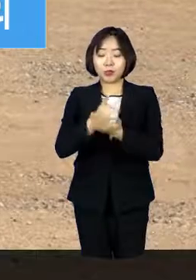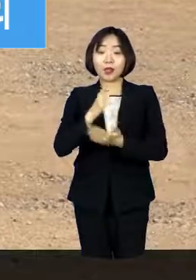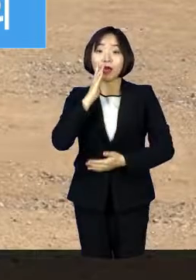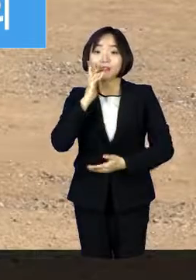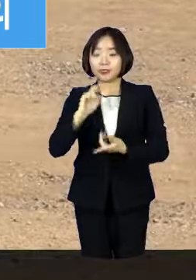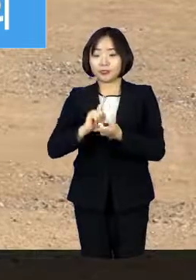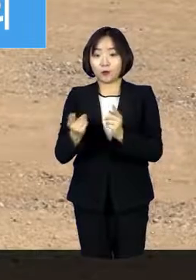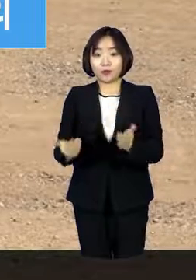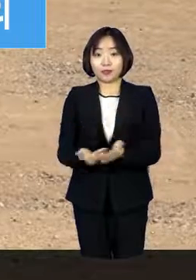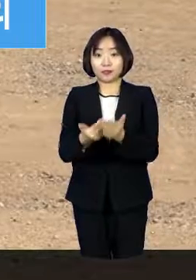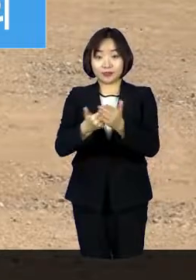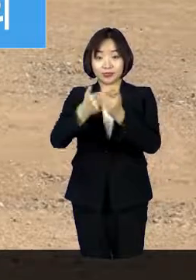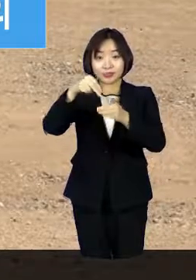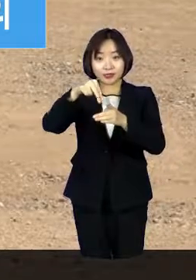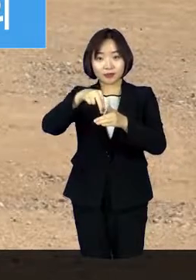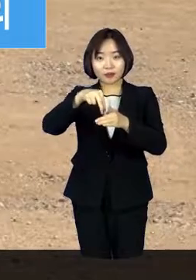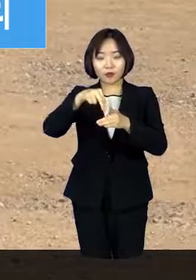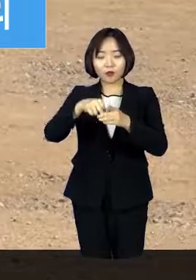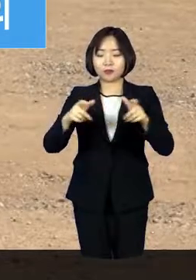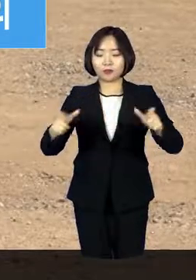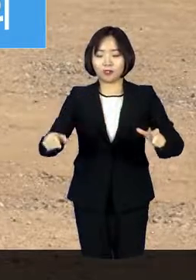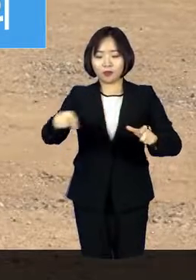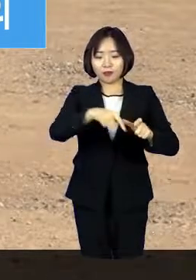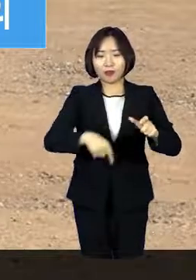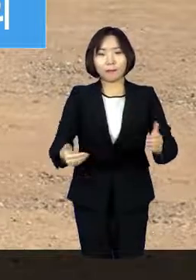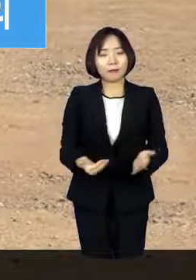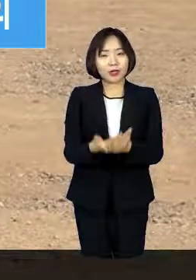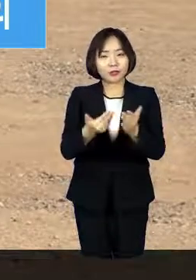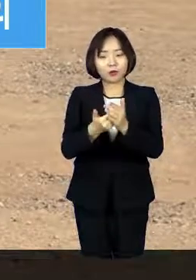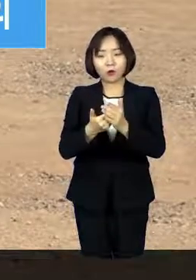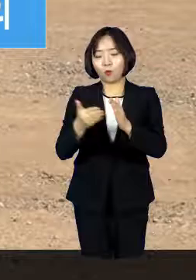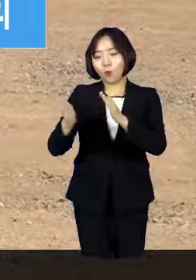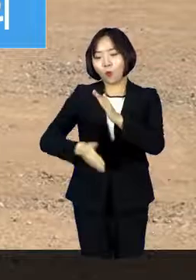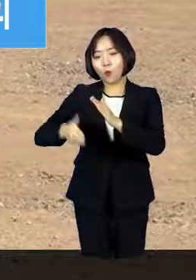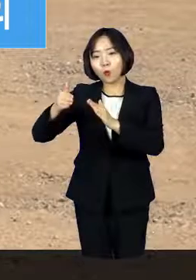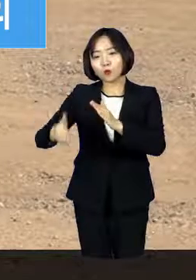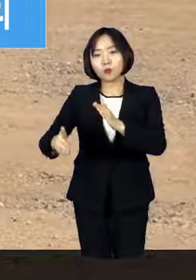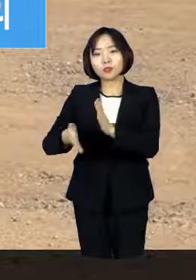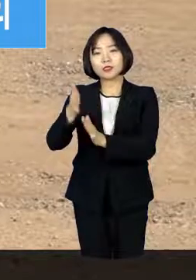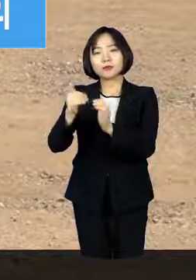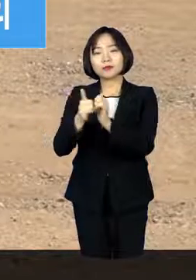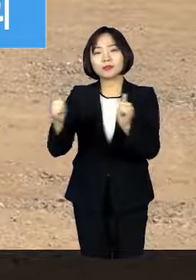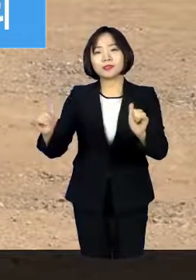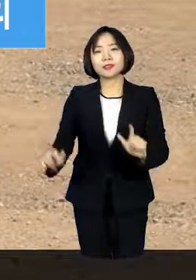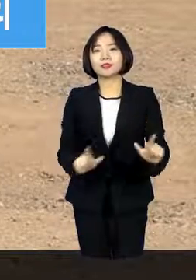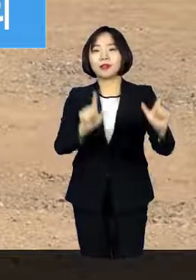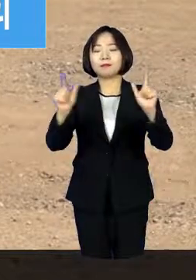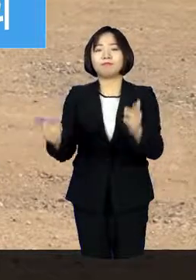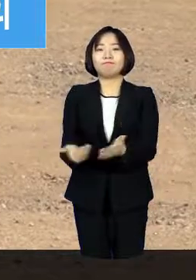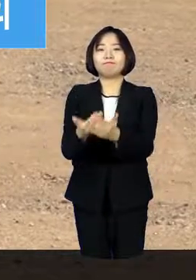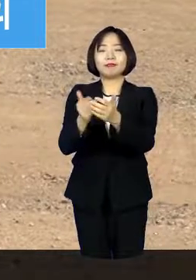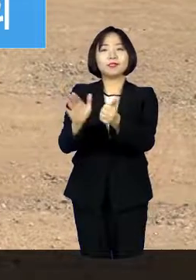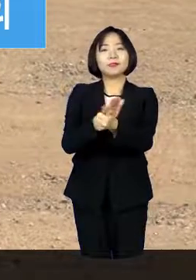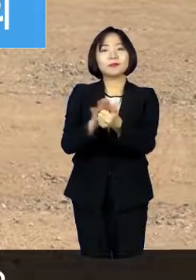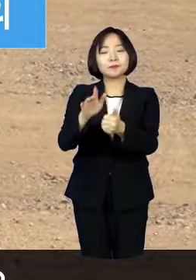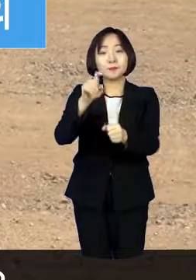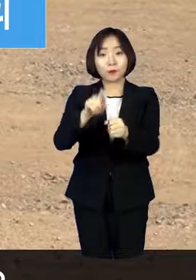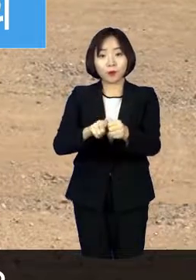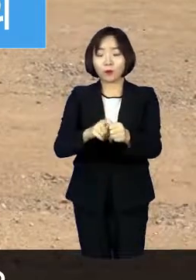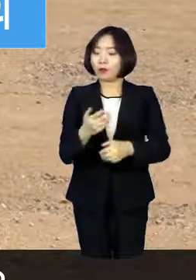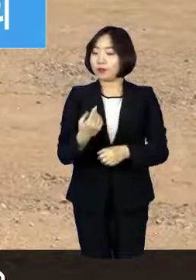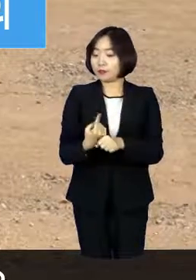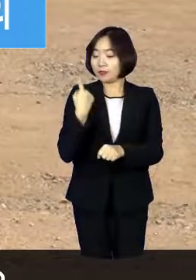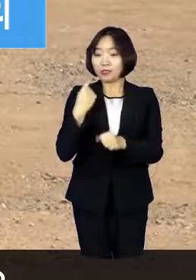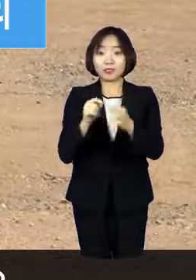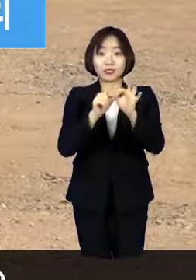천안아산 상생협력센터는 지역 발전과 공동생활권 내 주민들에게 삶의 질 향상 서비스를 제공하기 위해